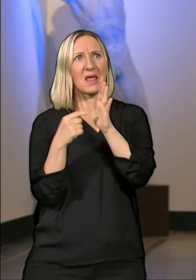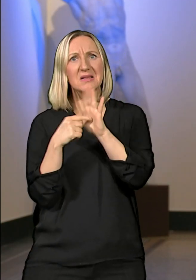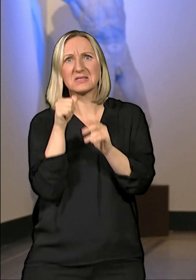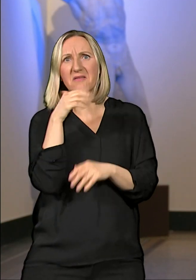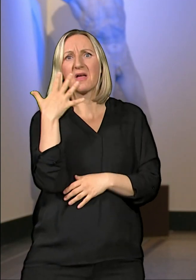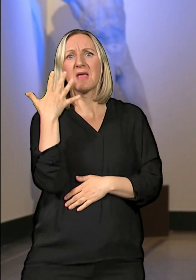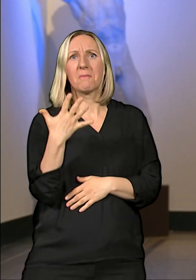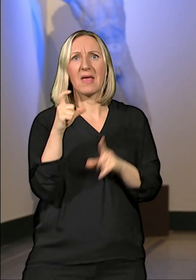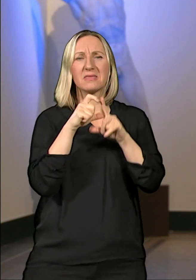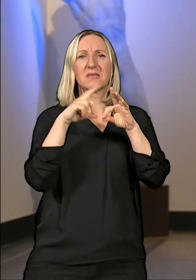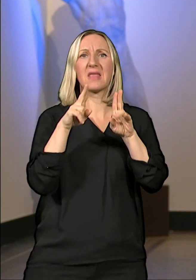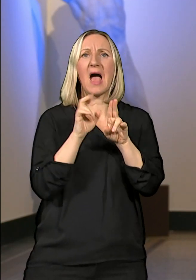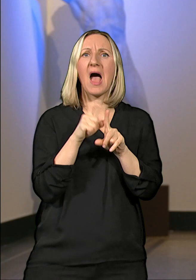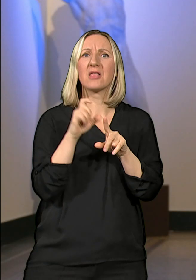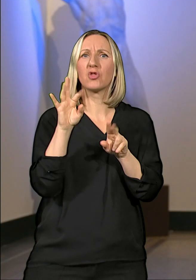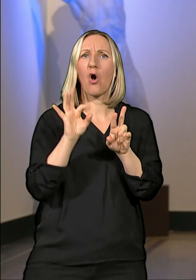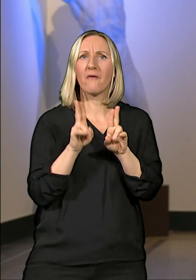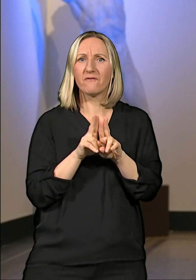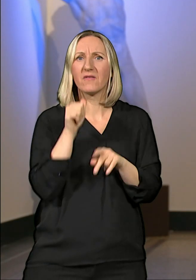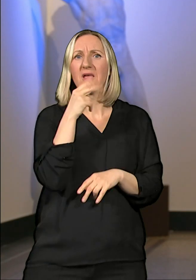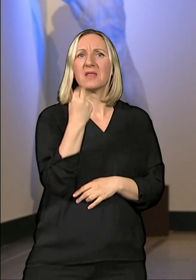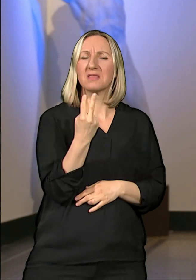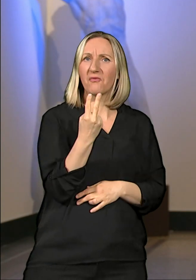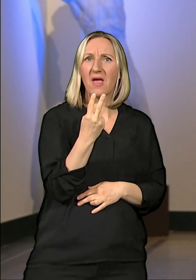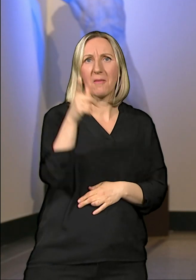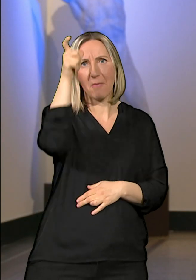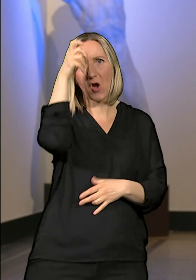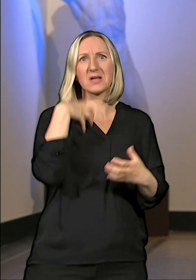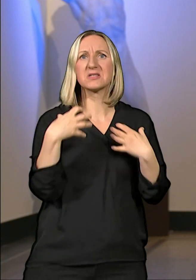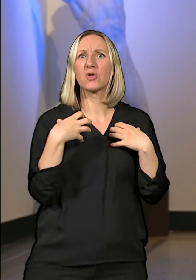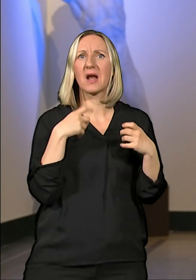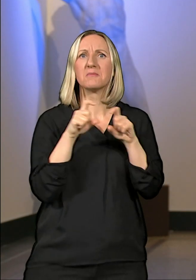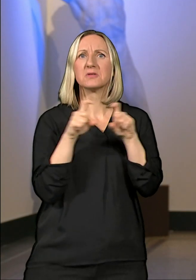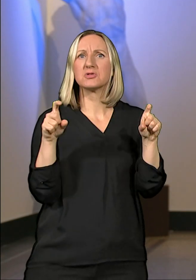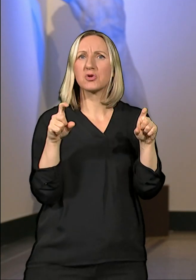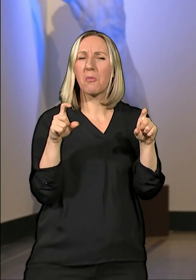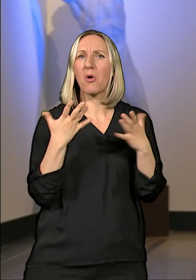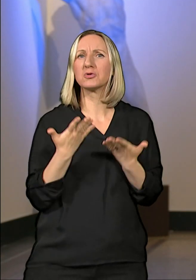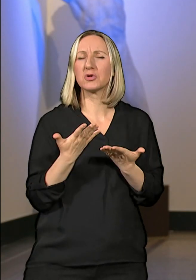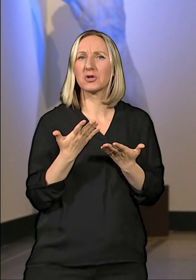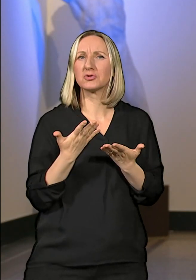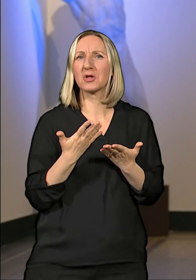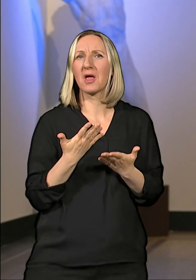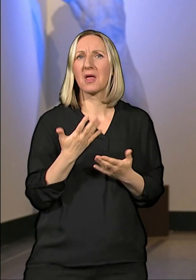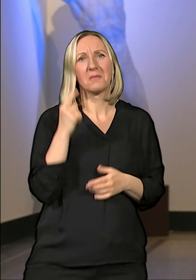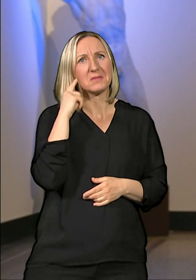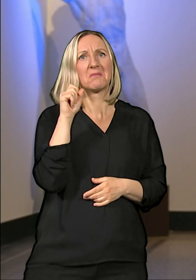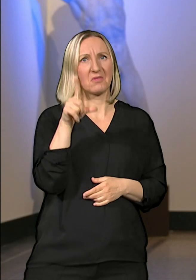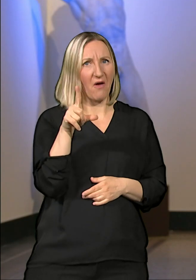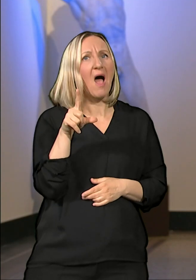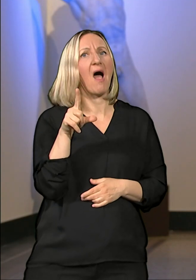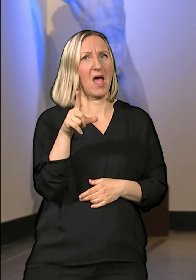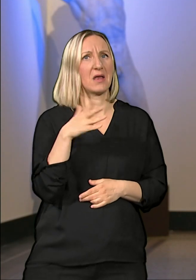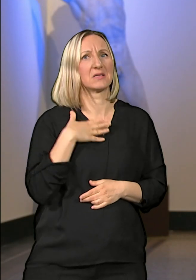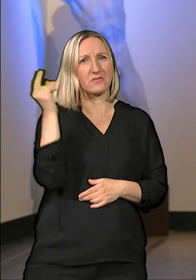5 u Dadovu i 2 u Beogradskom dramskom. Tako da sam ja imao recimo 12 predstava u svom iskustvu,